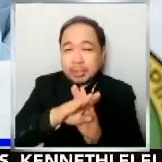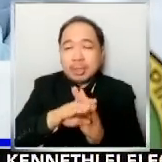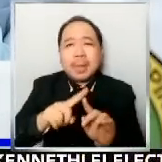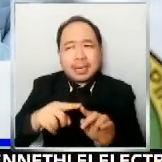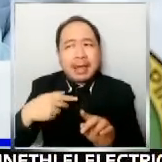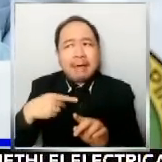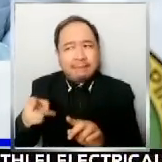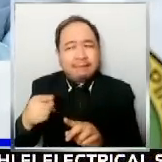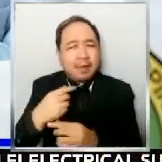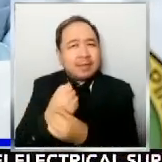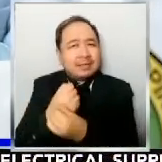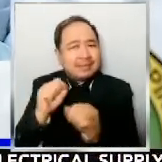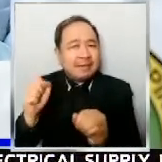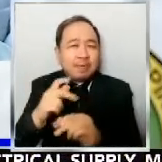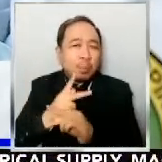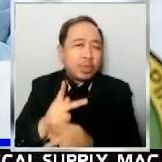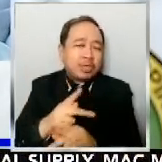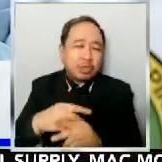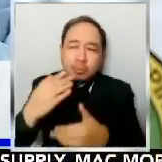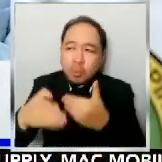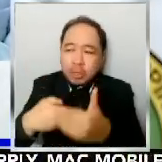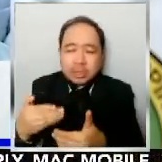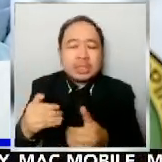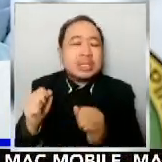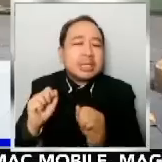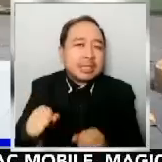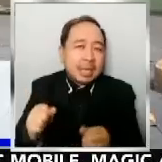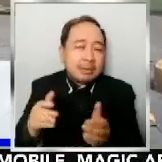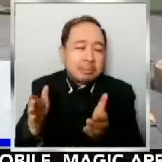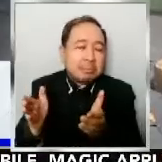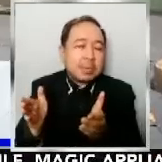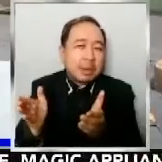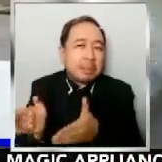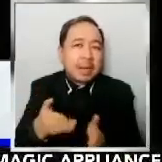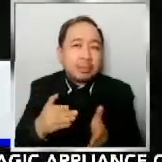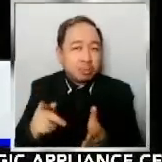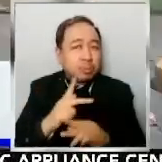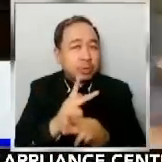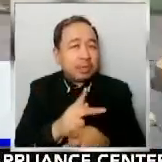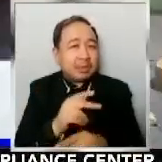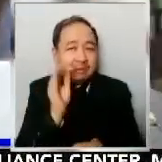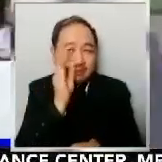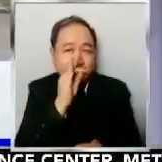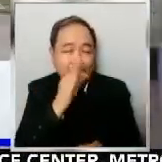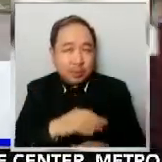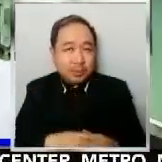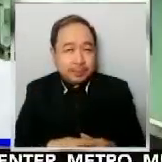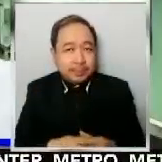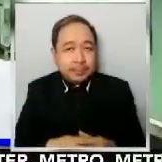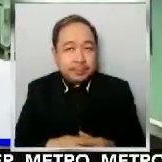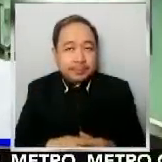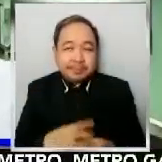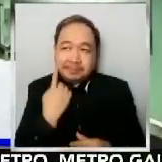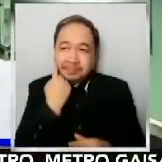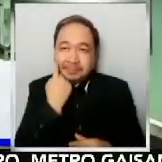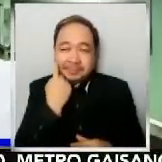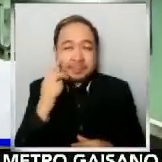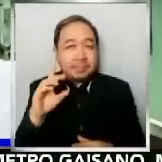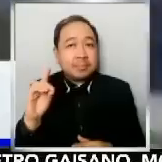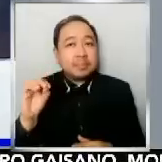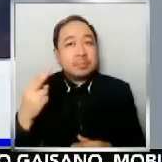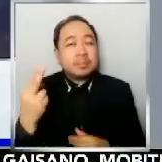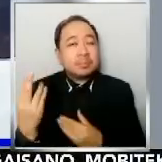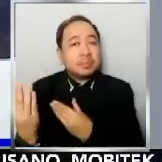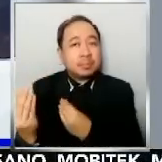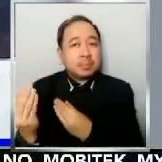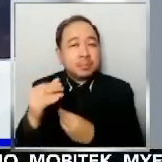can impose para mas protektado ang Pilipino. Sa pinakahuling datos ng DOH kahapon, January 16,